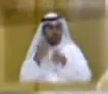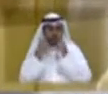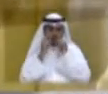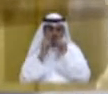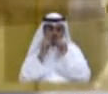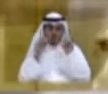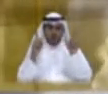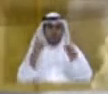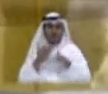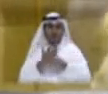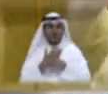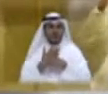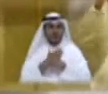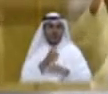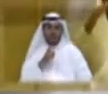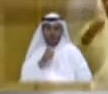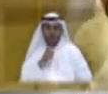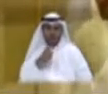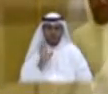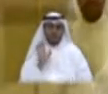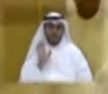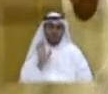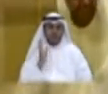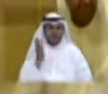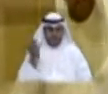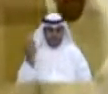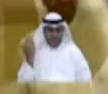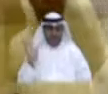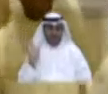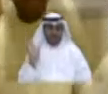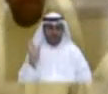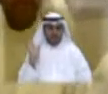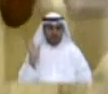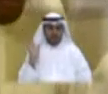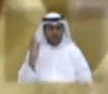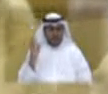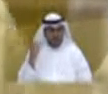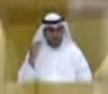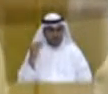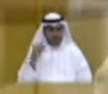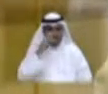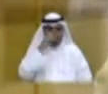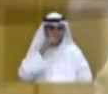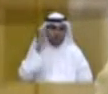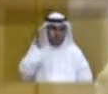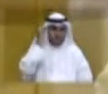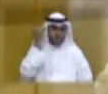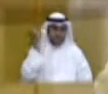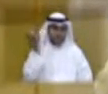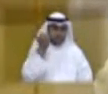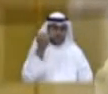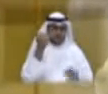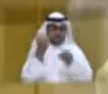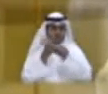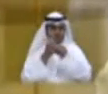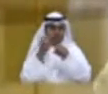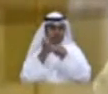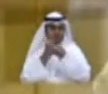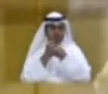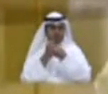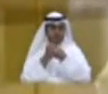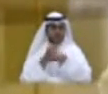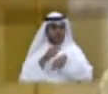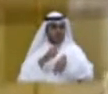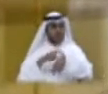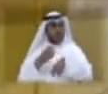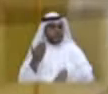وجود العجز اللي حصل، ويفترض هي يستخدم كان من فترة